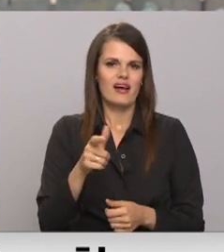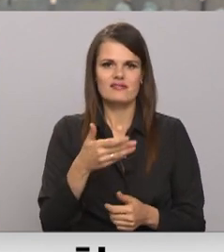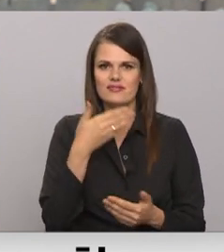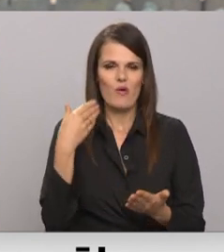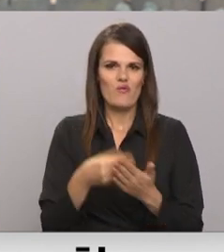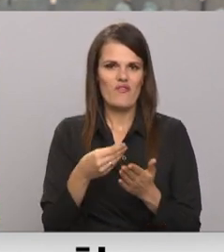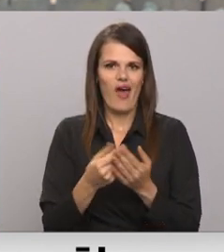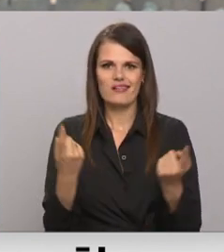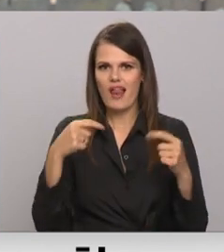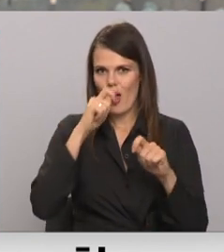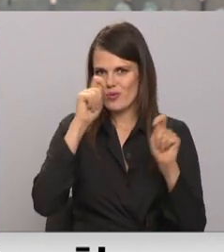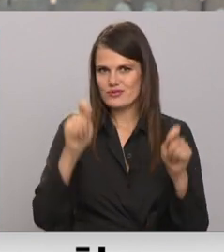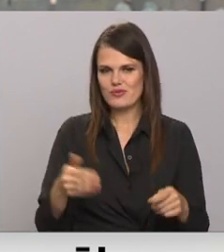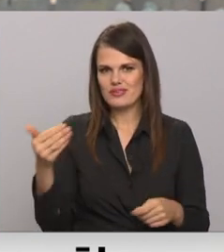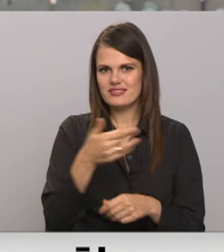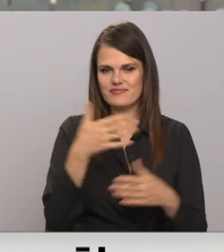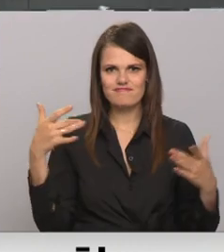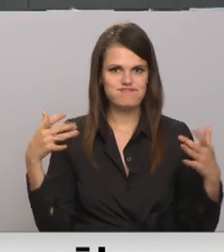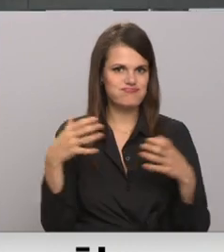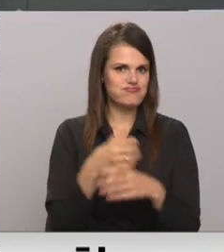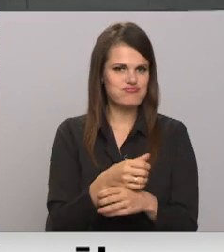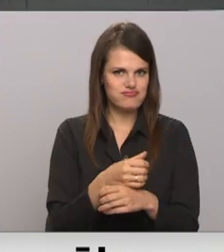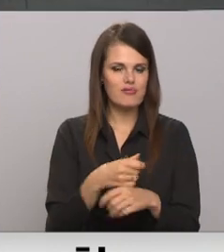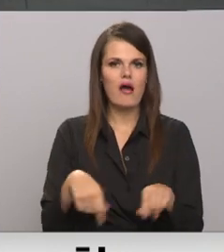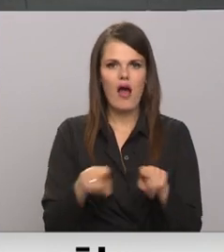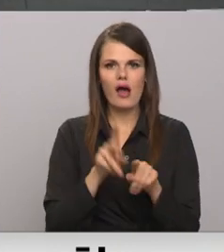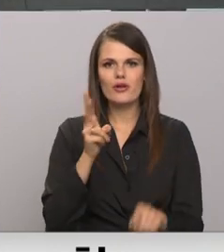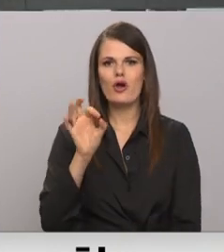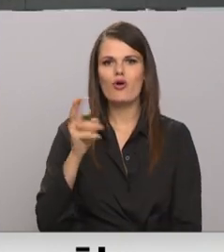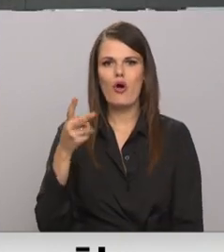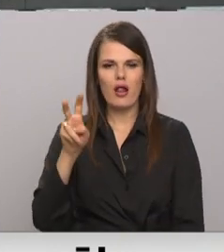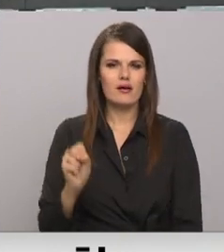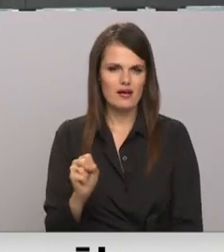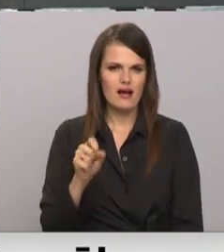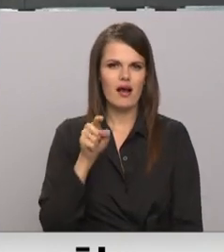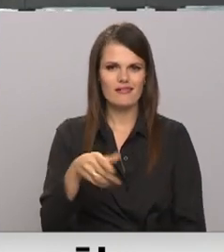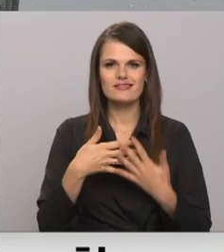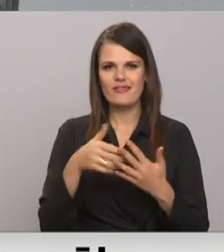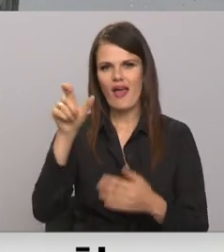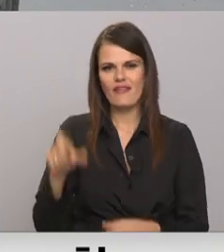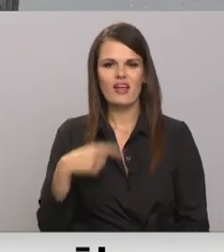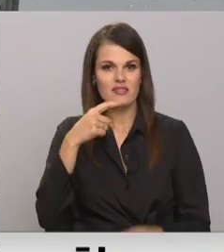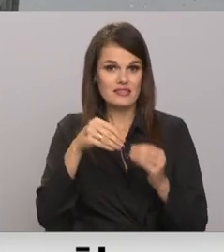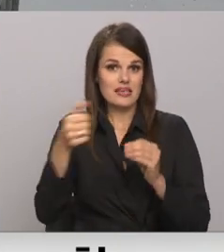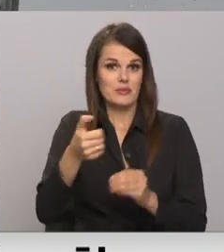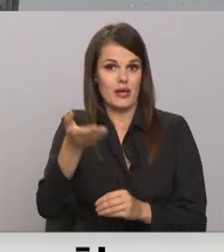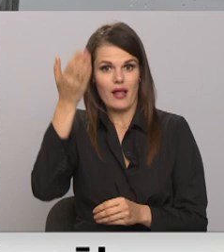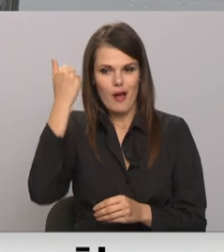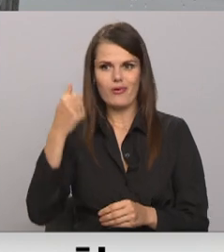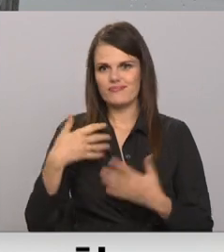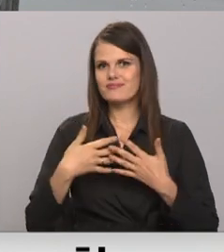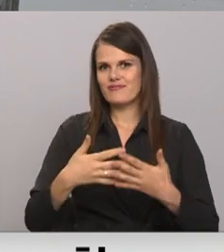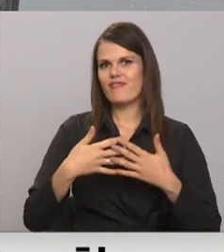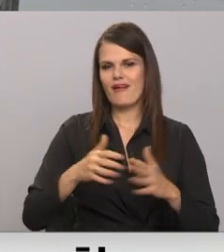laika un resursu, kā teica. Arī kolkas zvejnieks Andris Laukštēns stāsta, ka vēl 10 gadus atpakaļ piekrastes